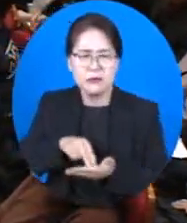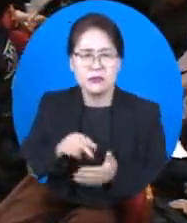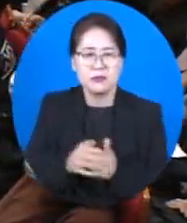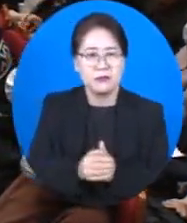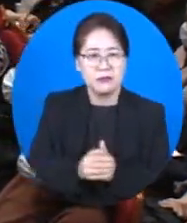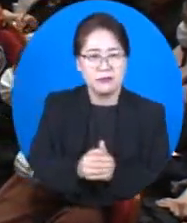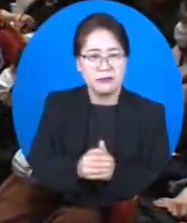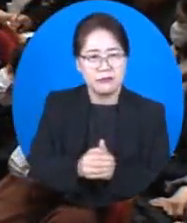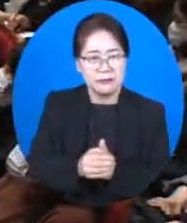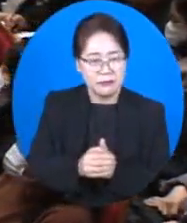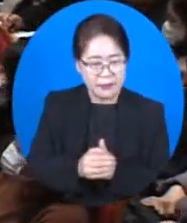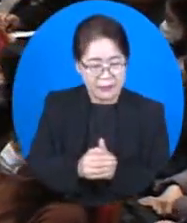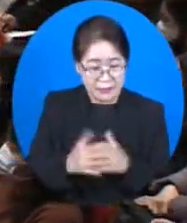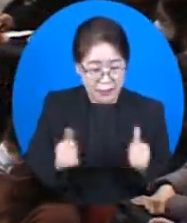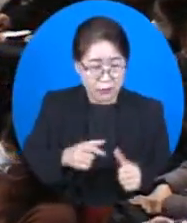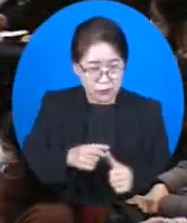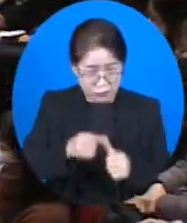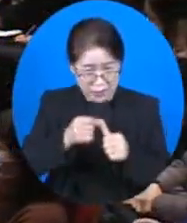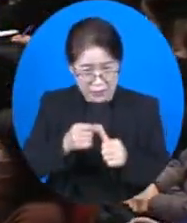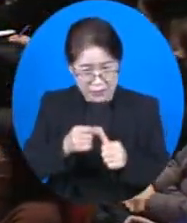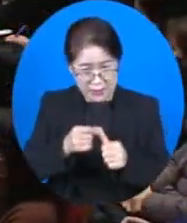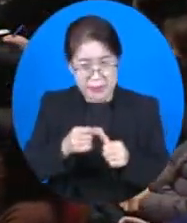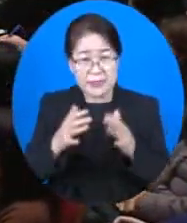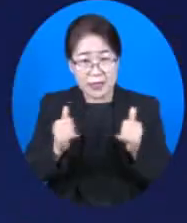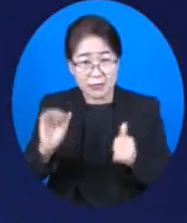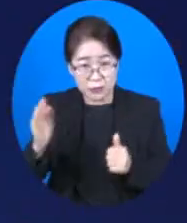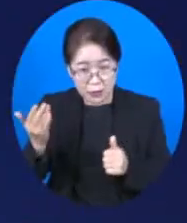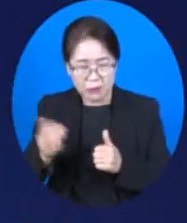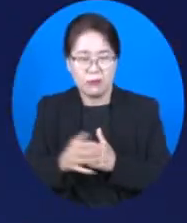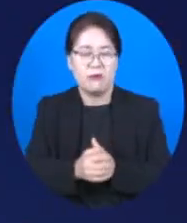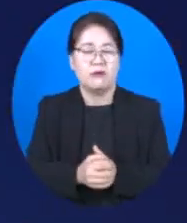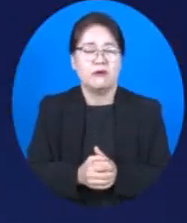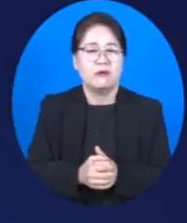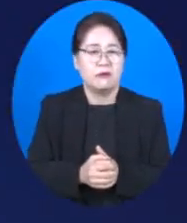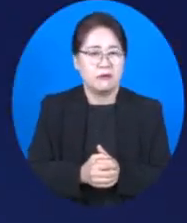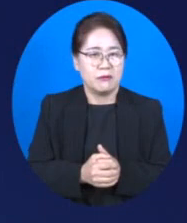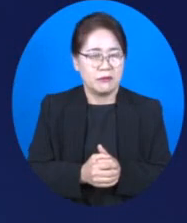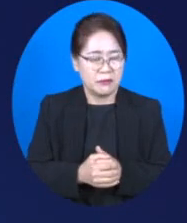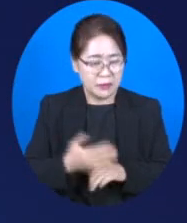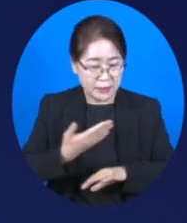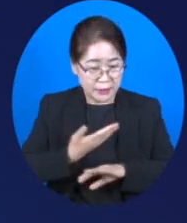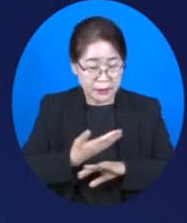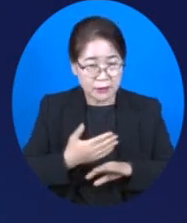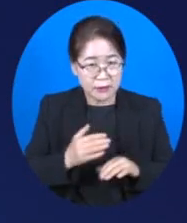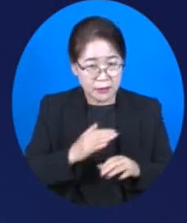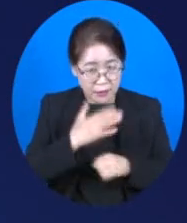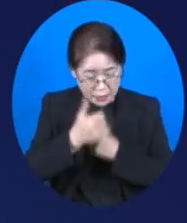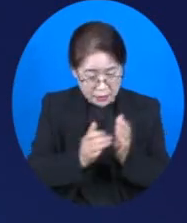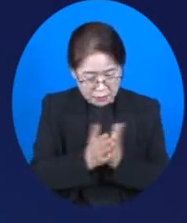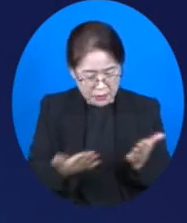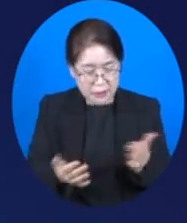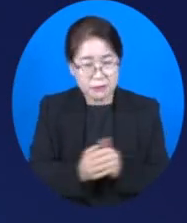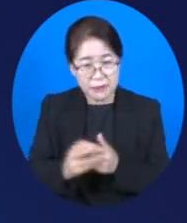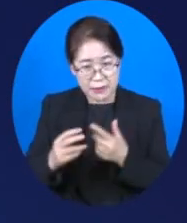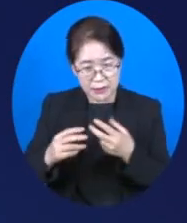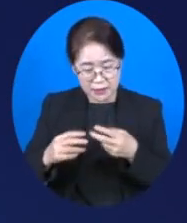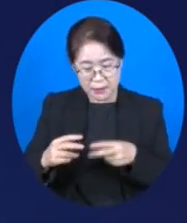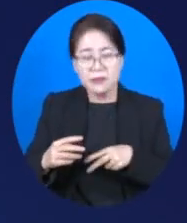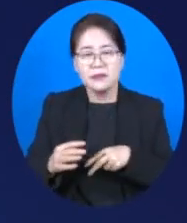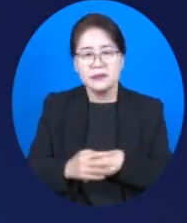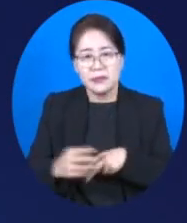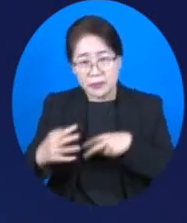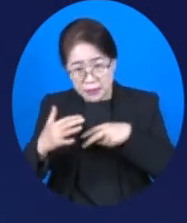사람을 낳는 어부가 되게 하셨습니다. 그 밖에도 성경을 보게 되면 하나님은 사무엘을 부르셨고